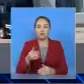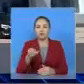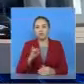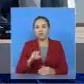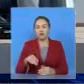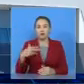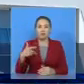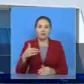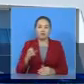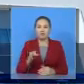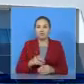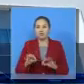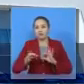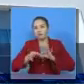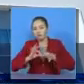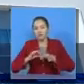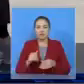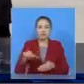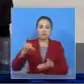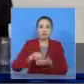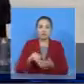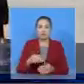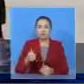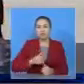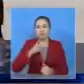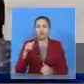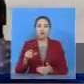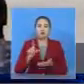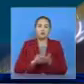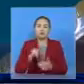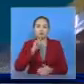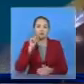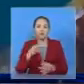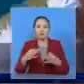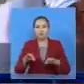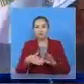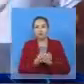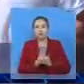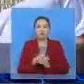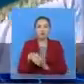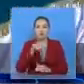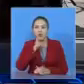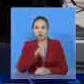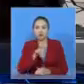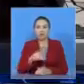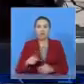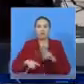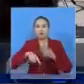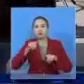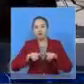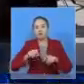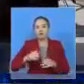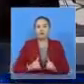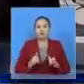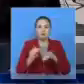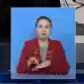jazga olimpiyadağa attandı. Paluanda sport ardagerlerinden bastap, jaz, boz kilem şeberleri және sportşının tuğustarı, jankörleri